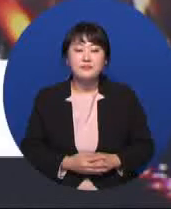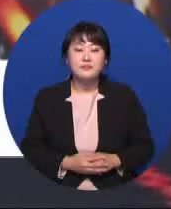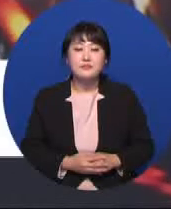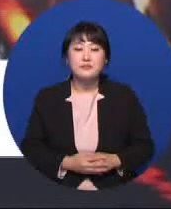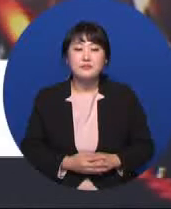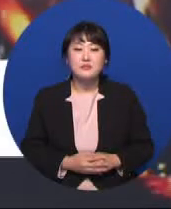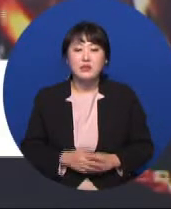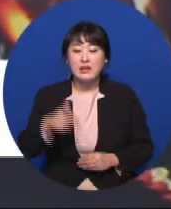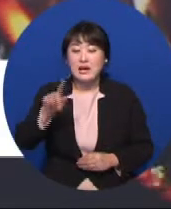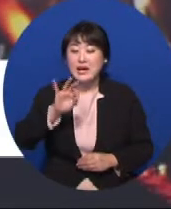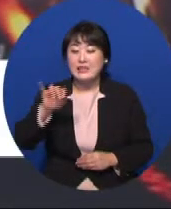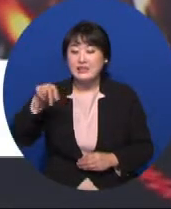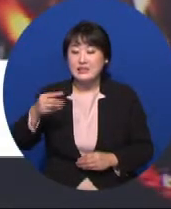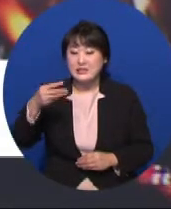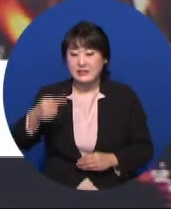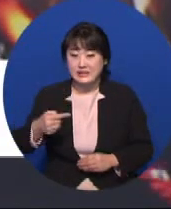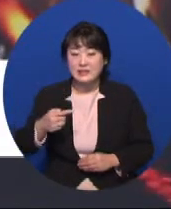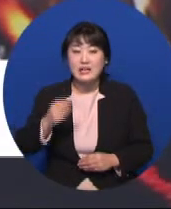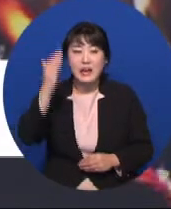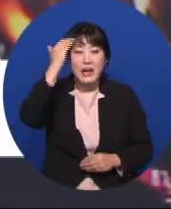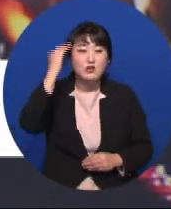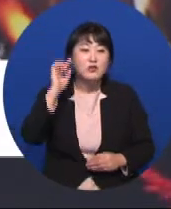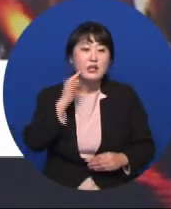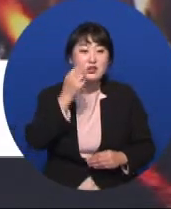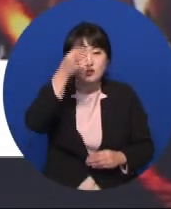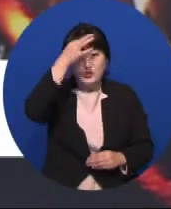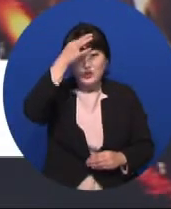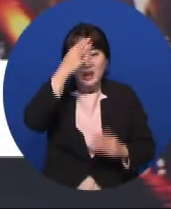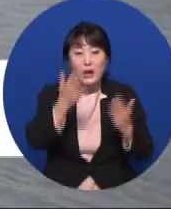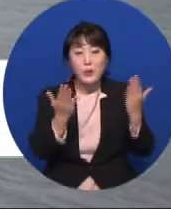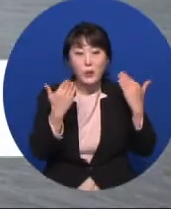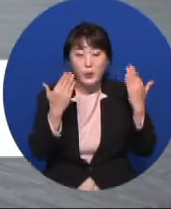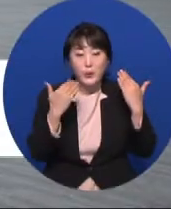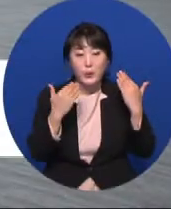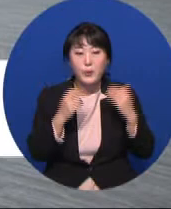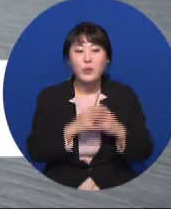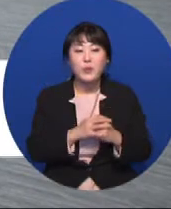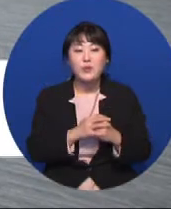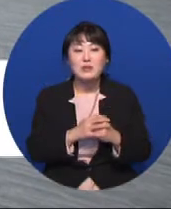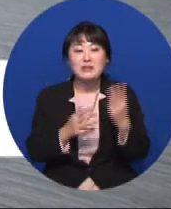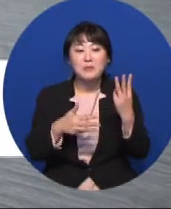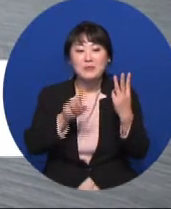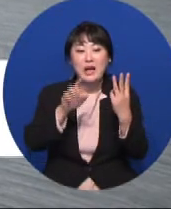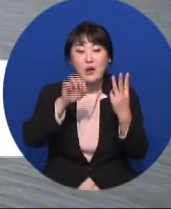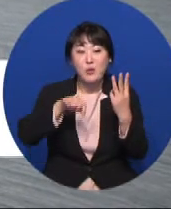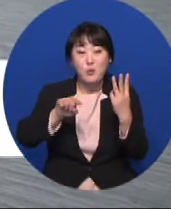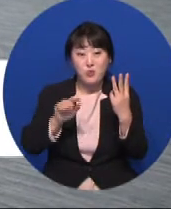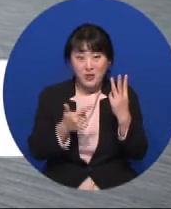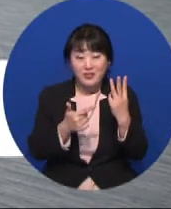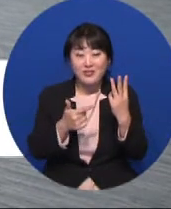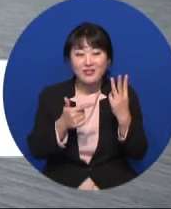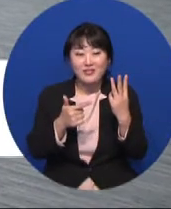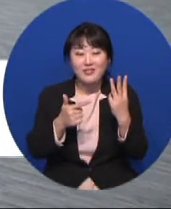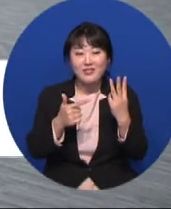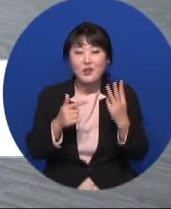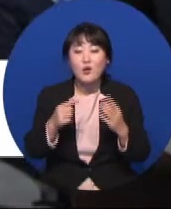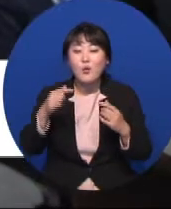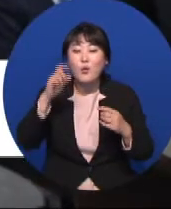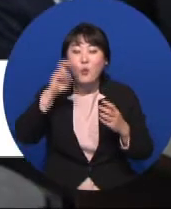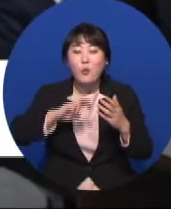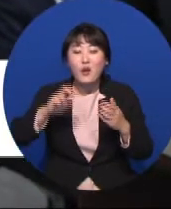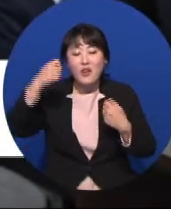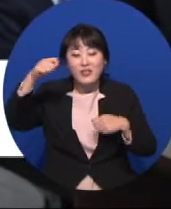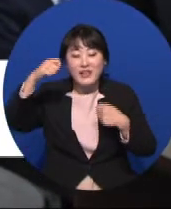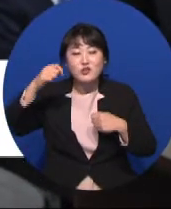카이스트와 한국예술종합학교 가 3차원 가상 3개인 메타 버 스 를 기반으로 한 공연 예술과 전시 분야